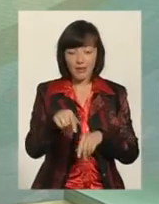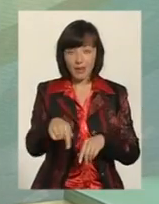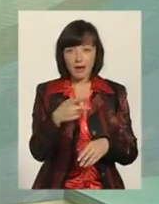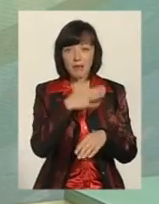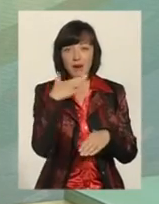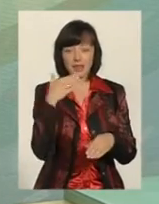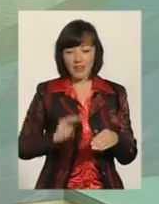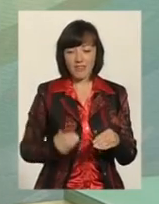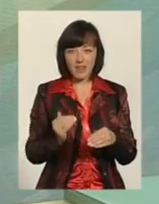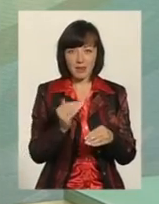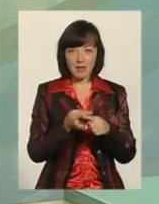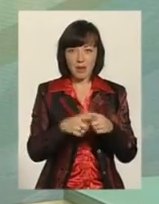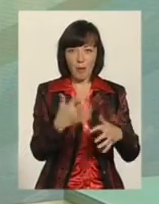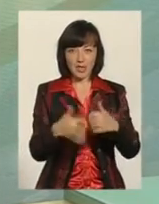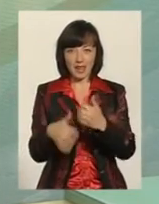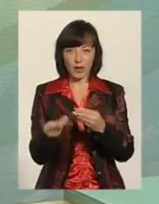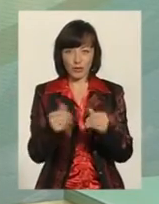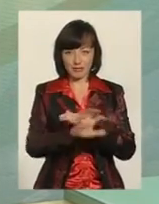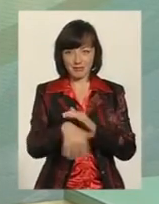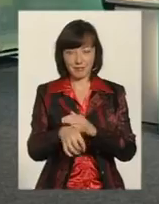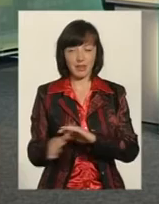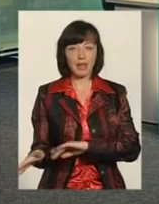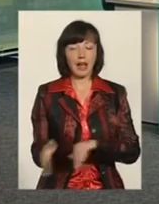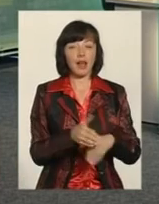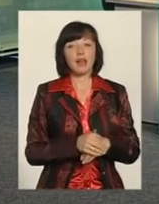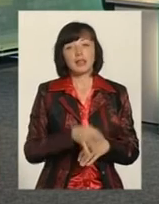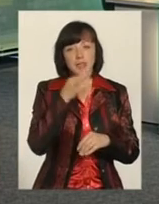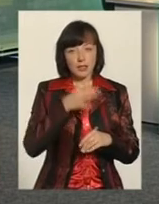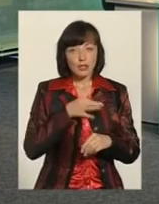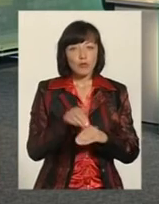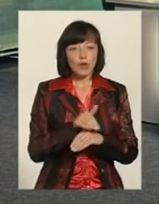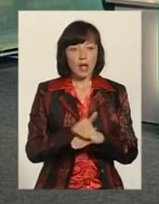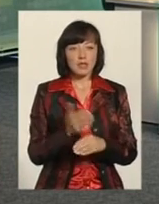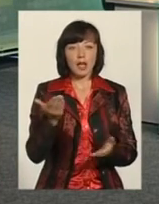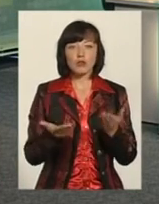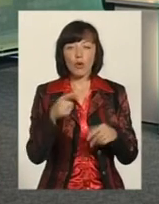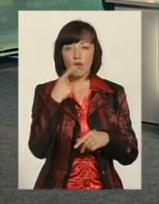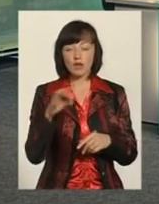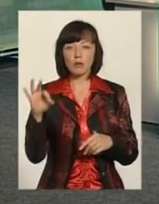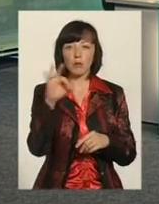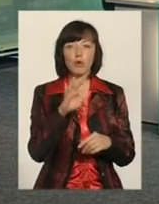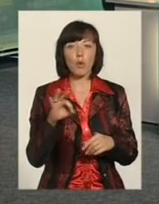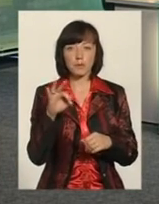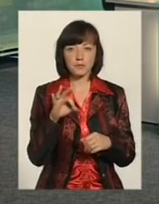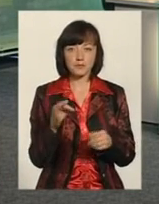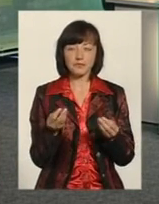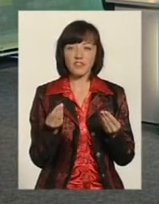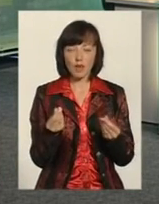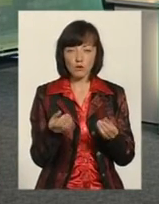маса тих фірм-прокладок посередині. Скажіть, будь ласка, а от якщо говорити про